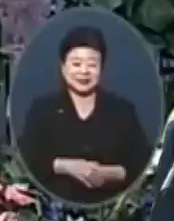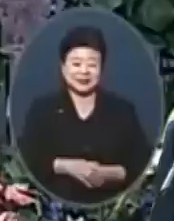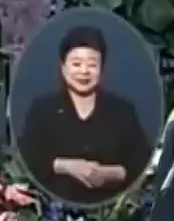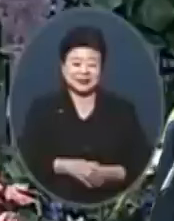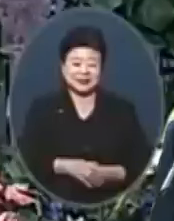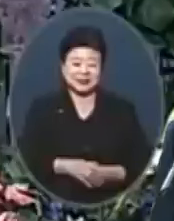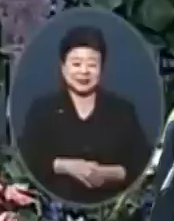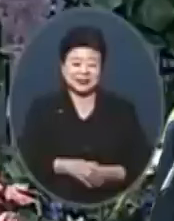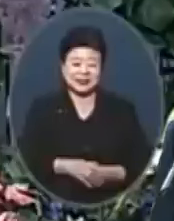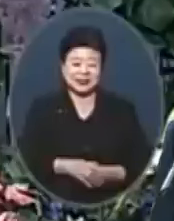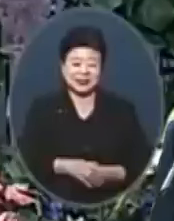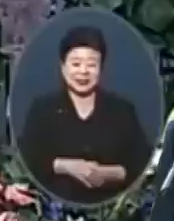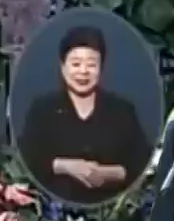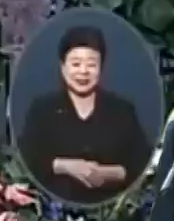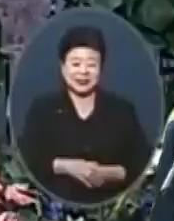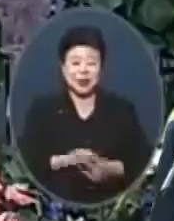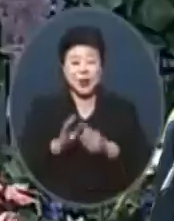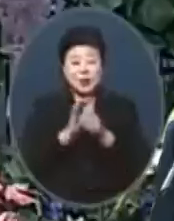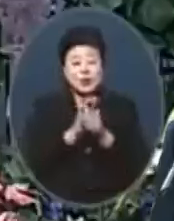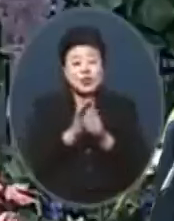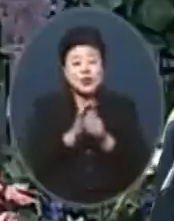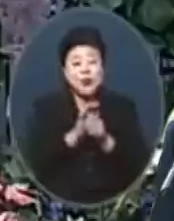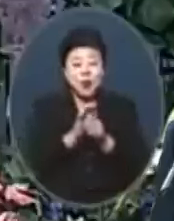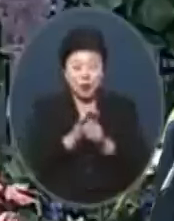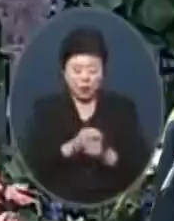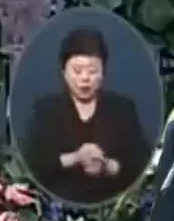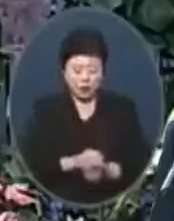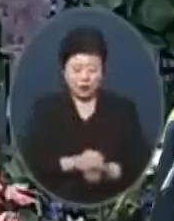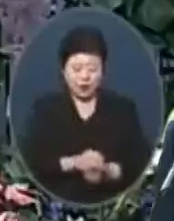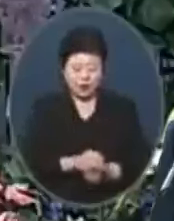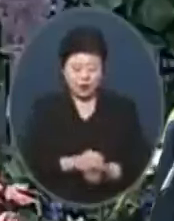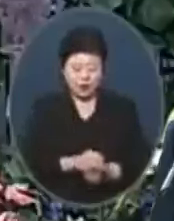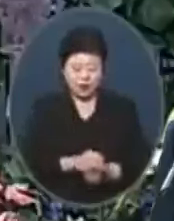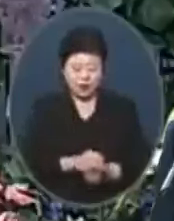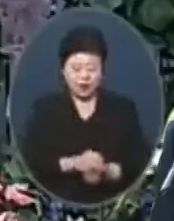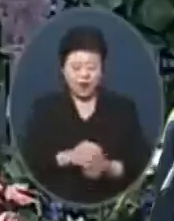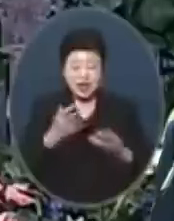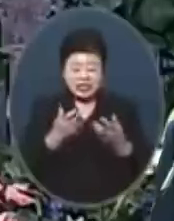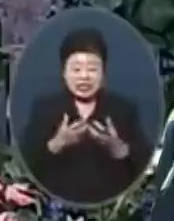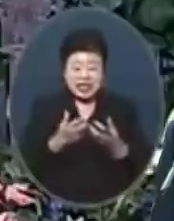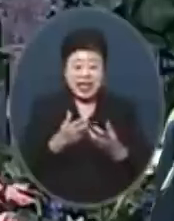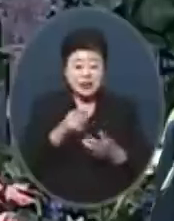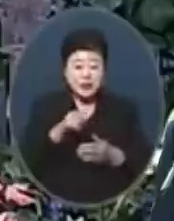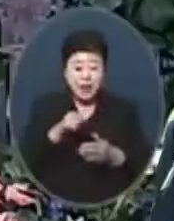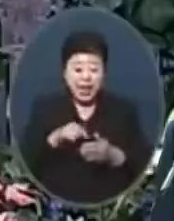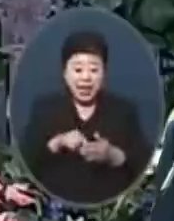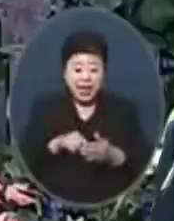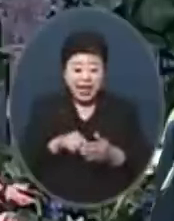그 위로의 기계 속에서